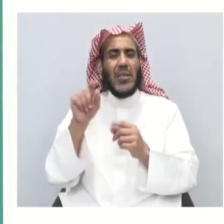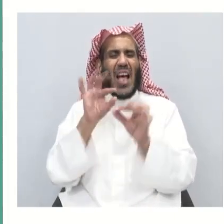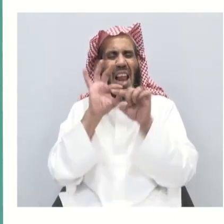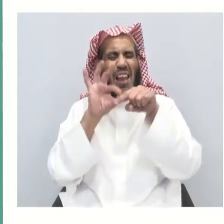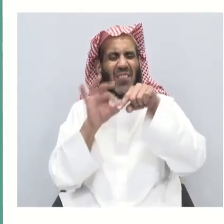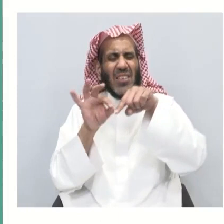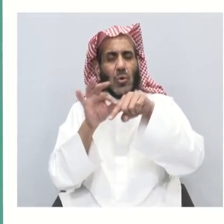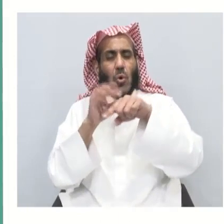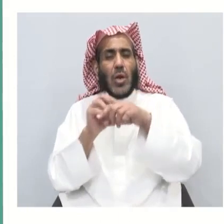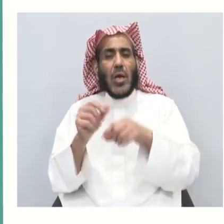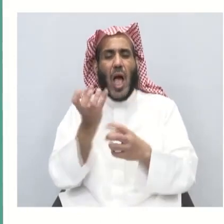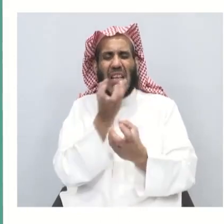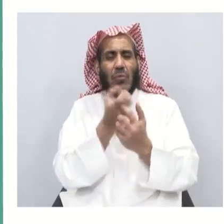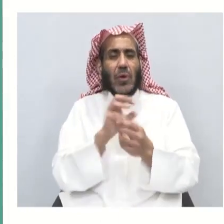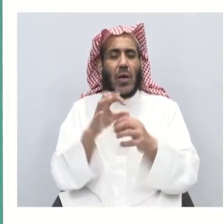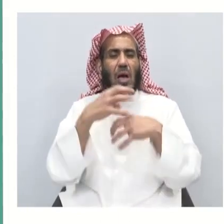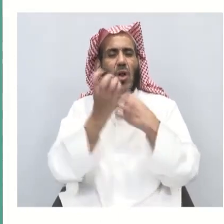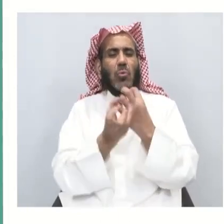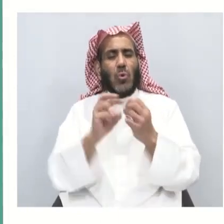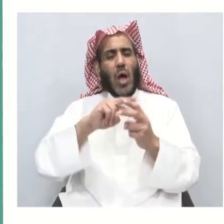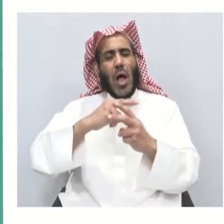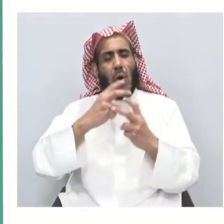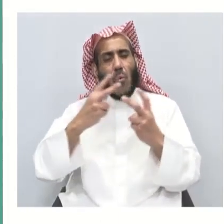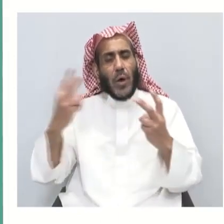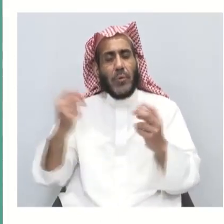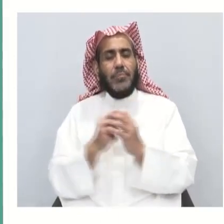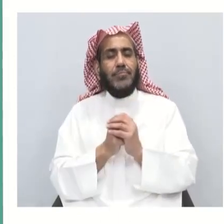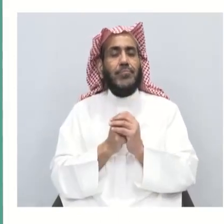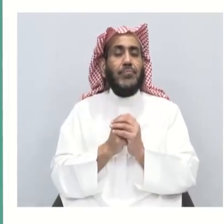التفاح، البرتقال وغيرها.